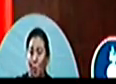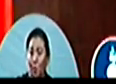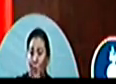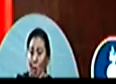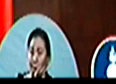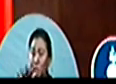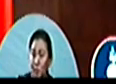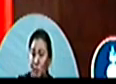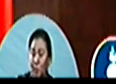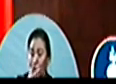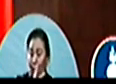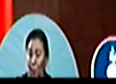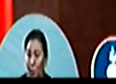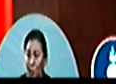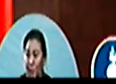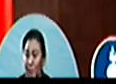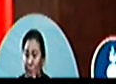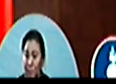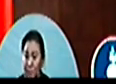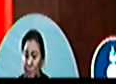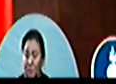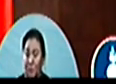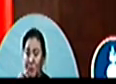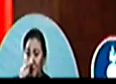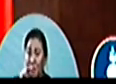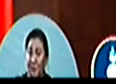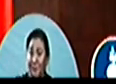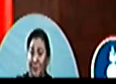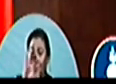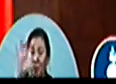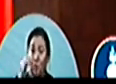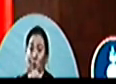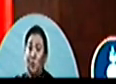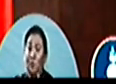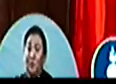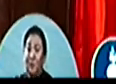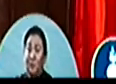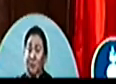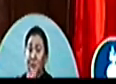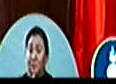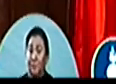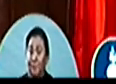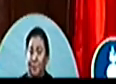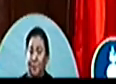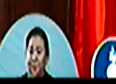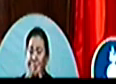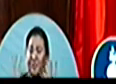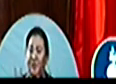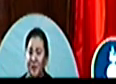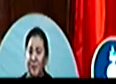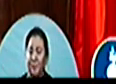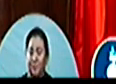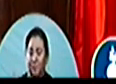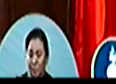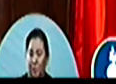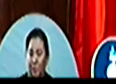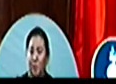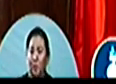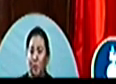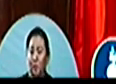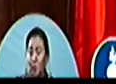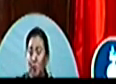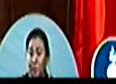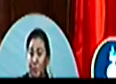хэлтийн байгууллагын тэр удирдлагуудыг шийддэг тийм нийгэм бий болгоё. Дөрөвт нь аливаа хөгжлийг